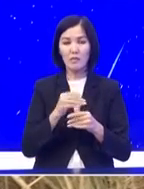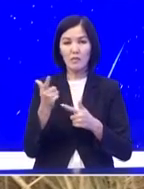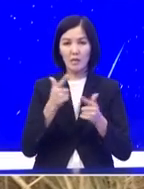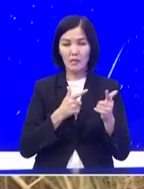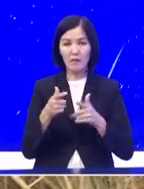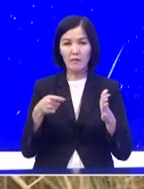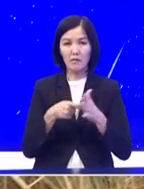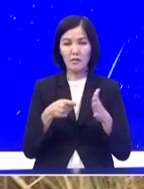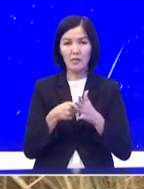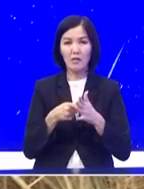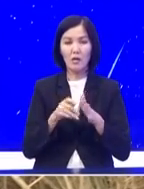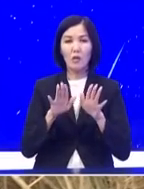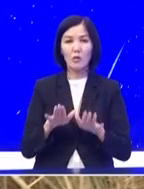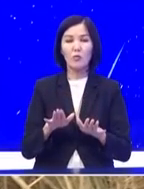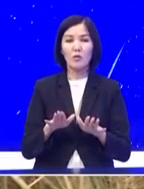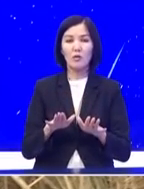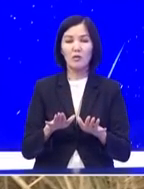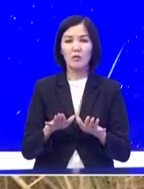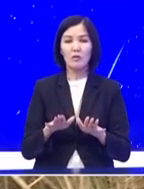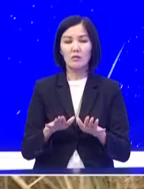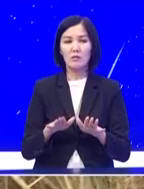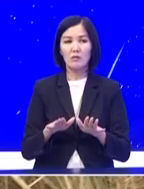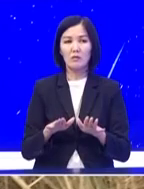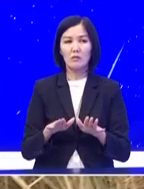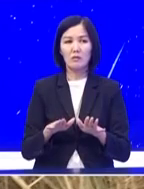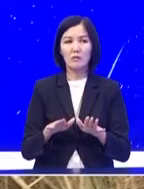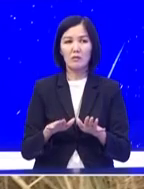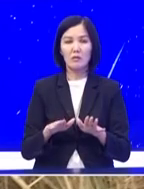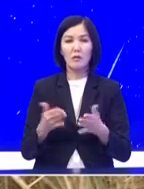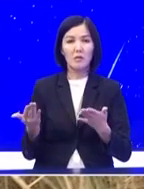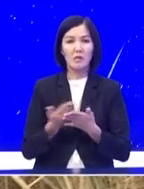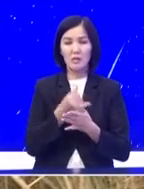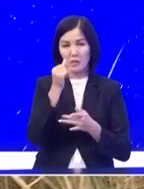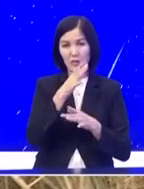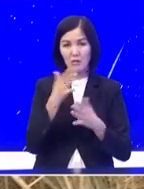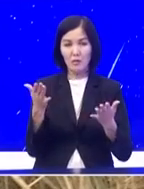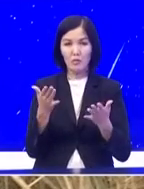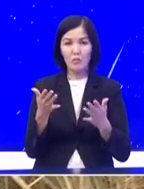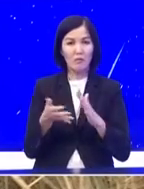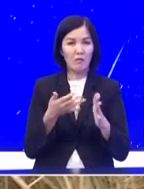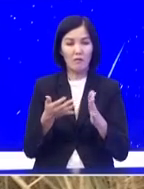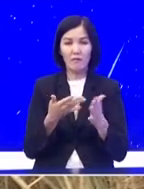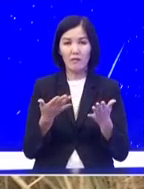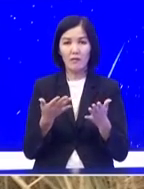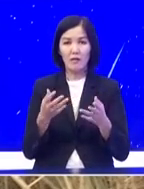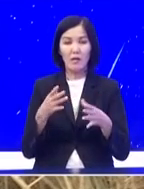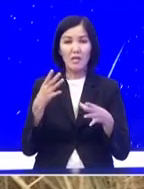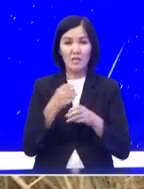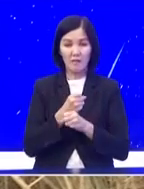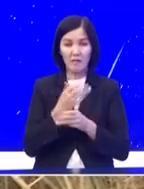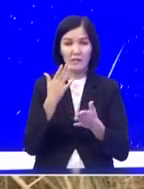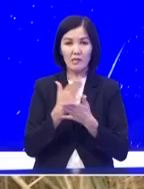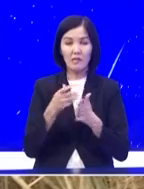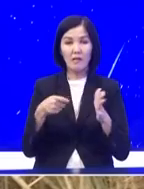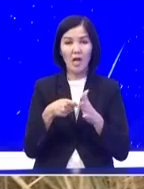сено, в этом году только для пасьбы годятся. Там смысла нету косить. Поэтому образовался определенный дефицит